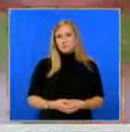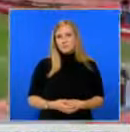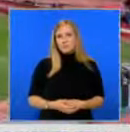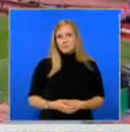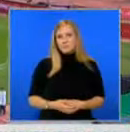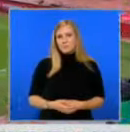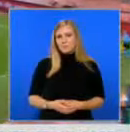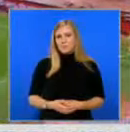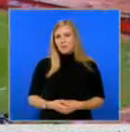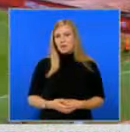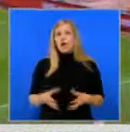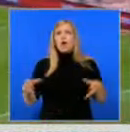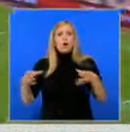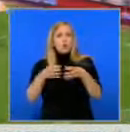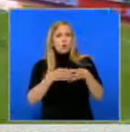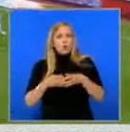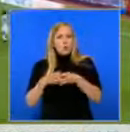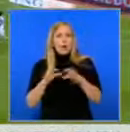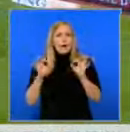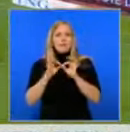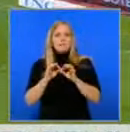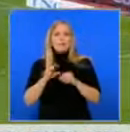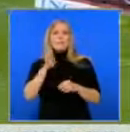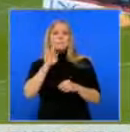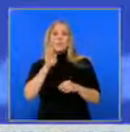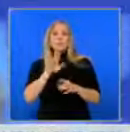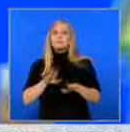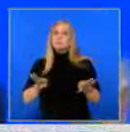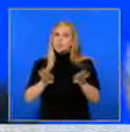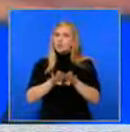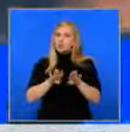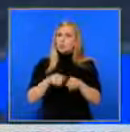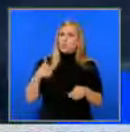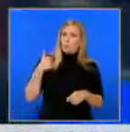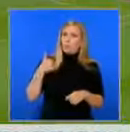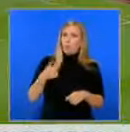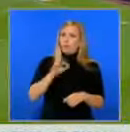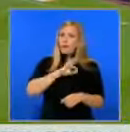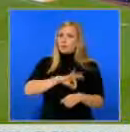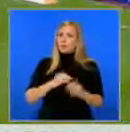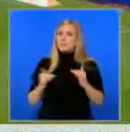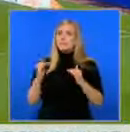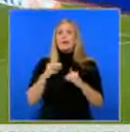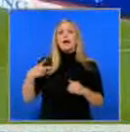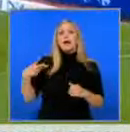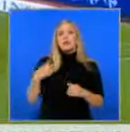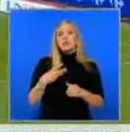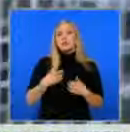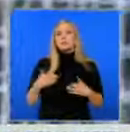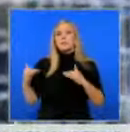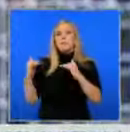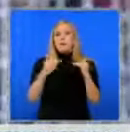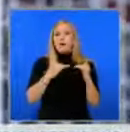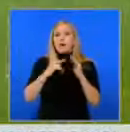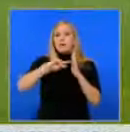едно в група f белгия също постигна изразителна победа с 5:0 над естония и излезе на първата позиция с равни точки с